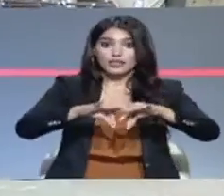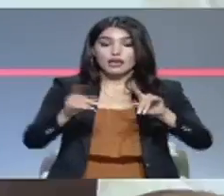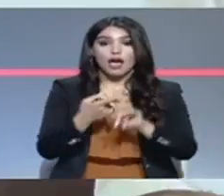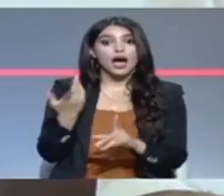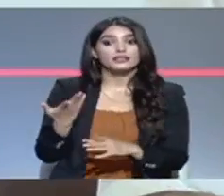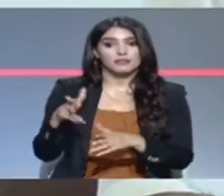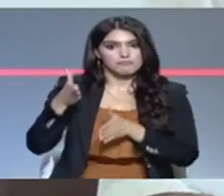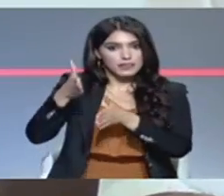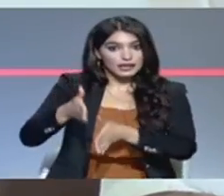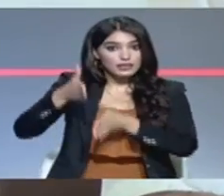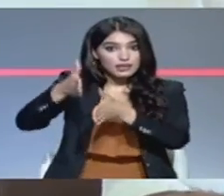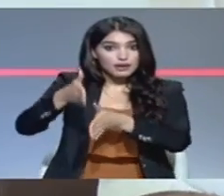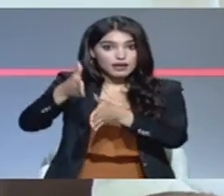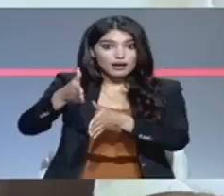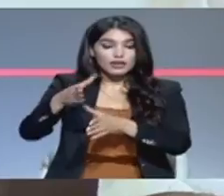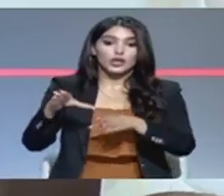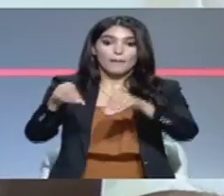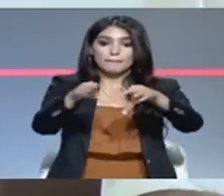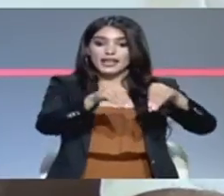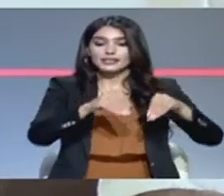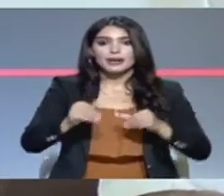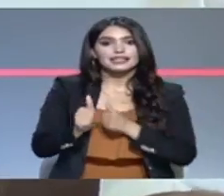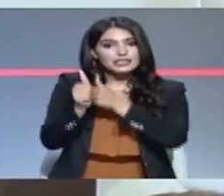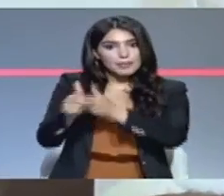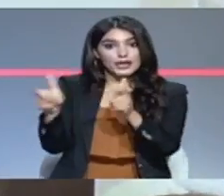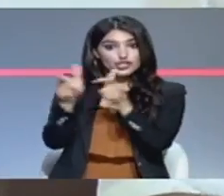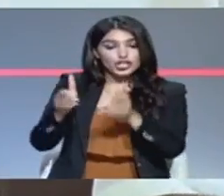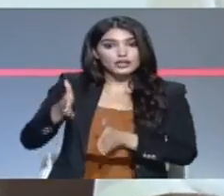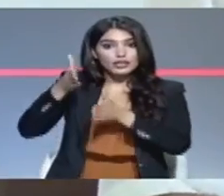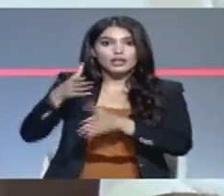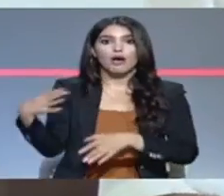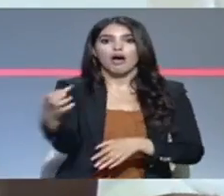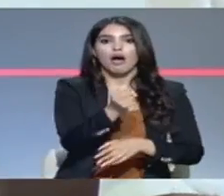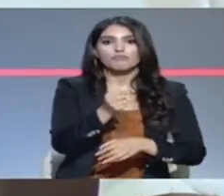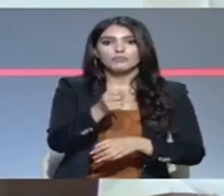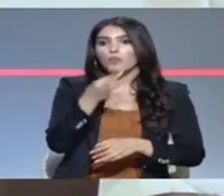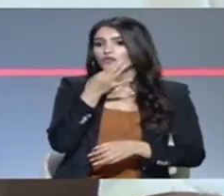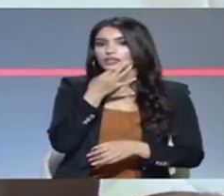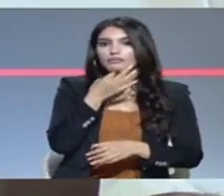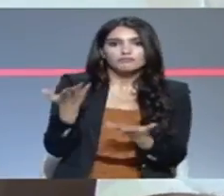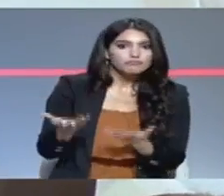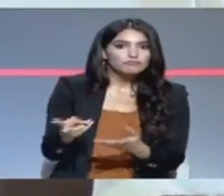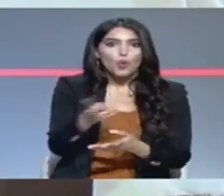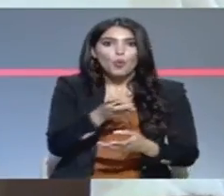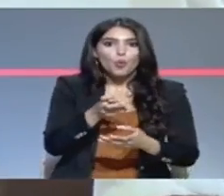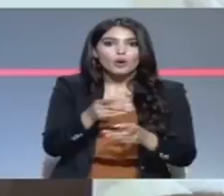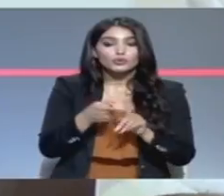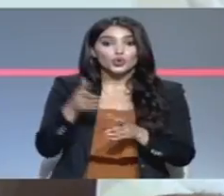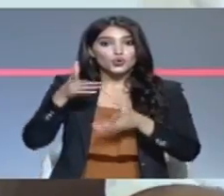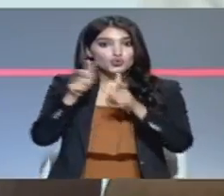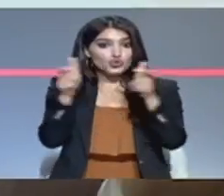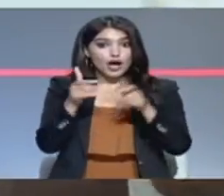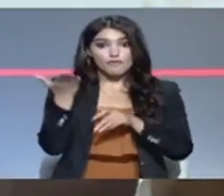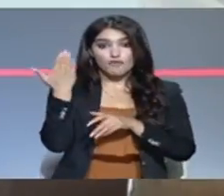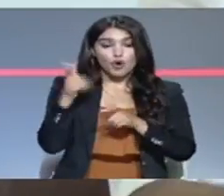السكة الحديدية في الليميت نتاعنا تم انتزاعها 1907، والشركة تتصرف فيها